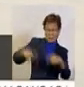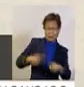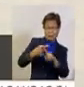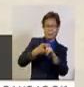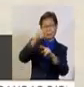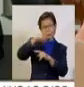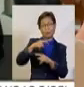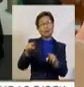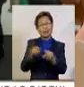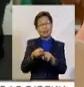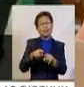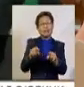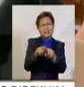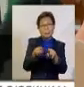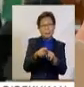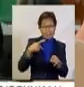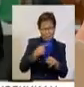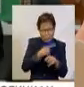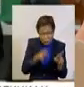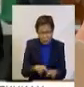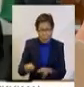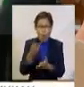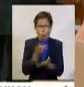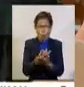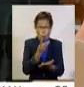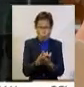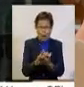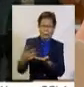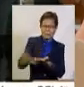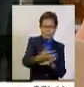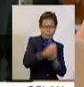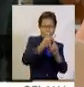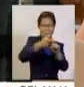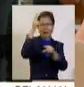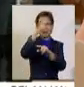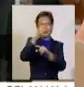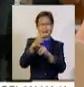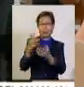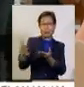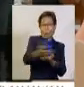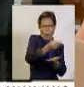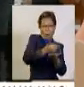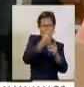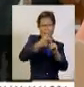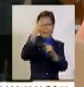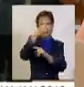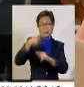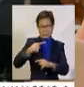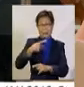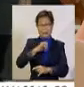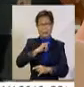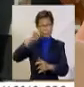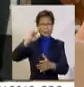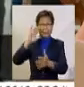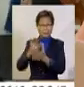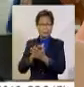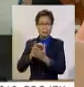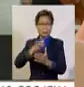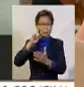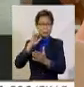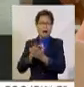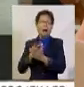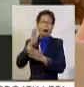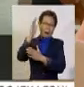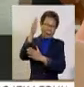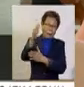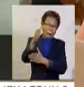dirancang dengan duit yang kita dapat daripada kerajaan persekutuan itu, saya yakin bahawa ianya